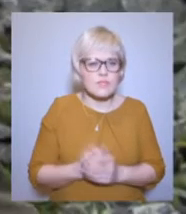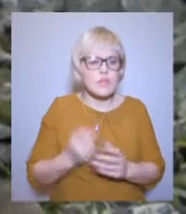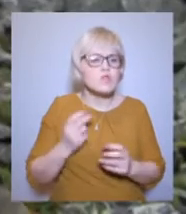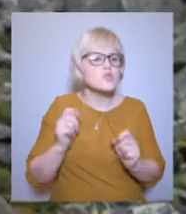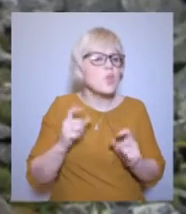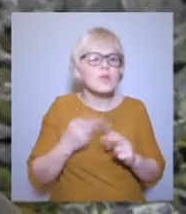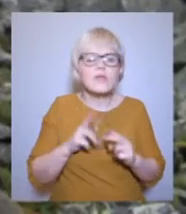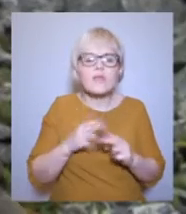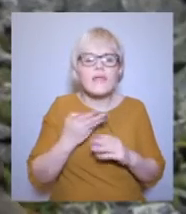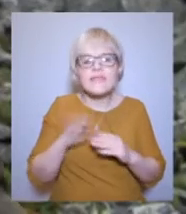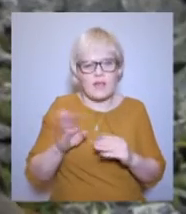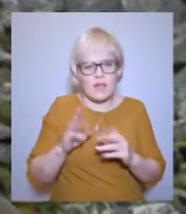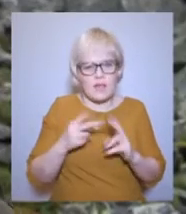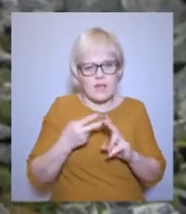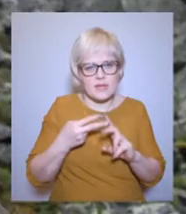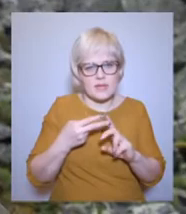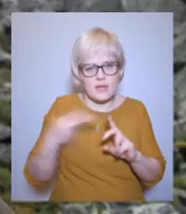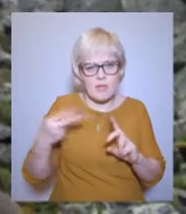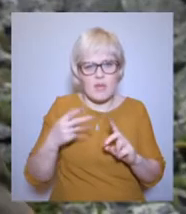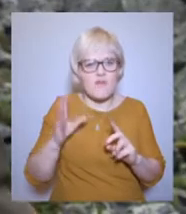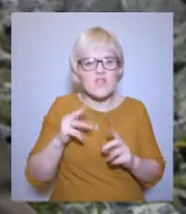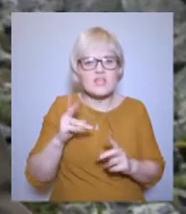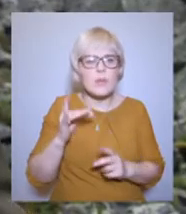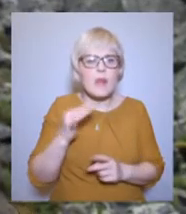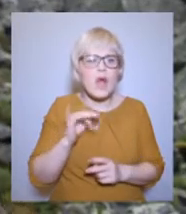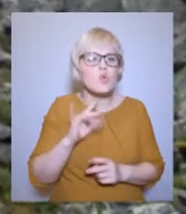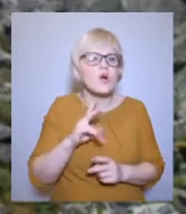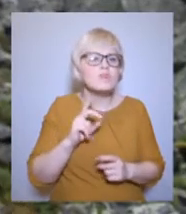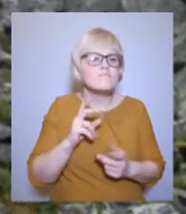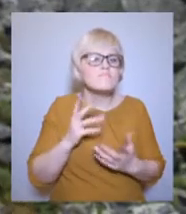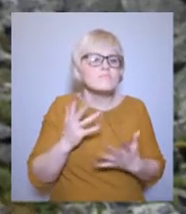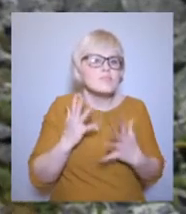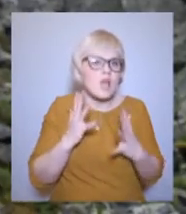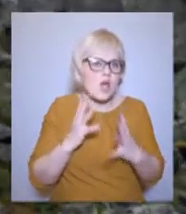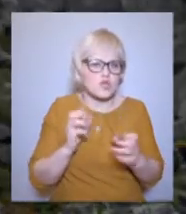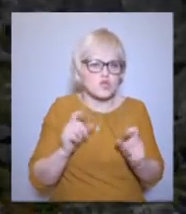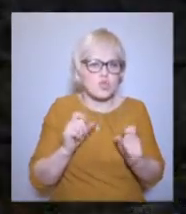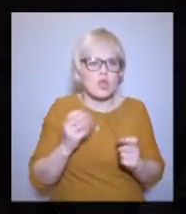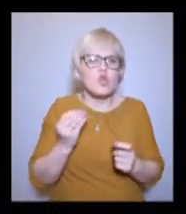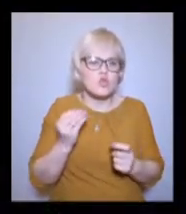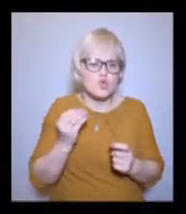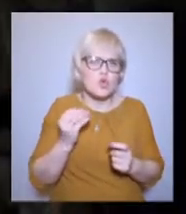Ну, про золото – это отдельная тема, то есть весь приполярный Урал заражен золотом.